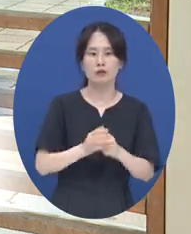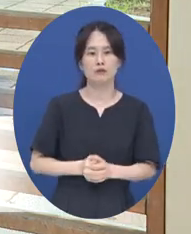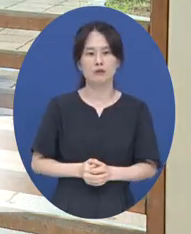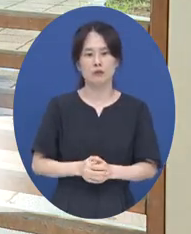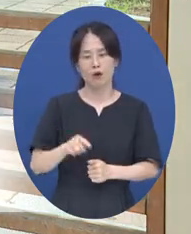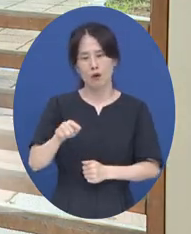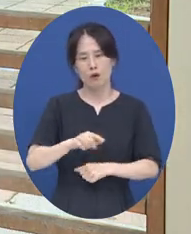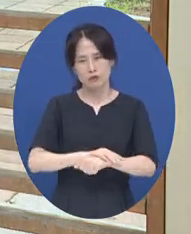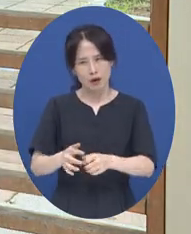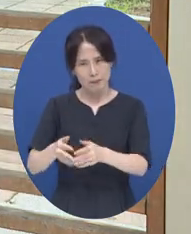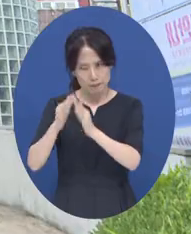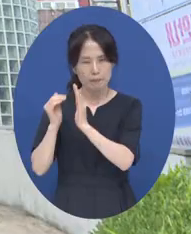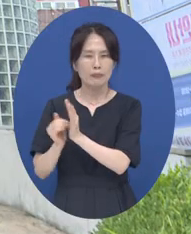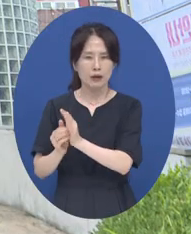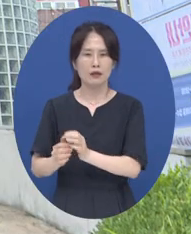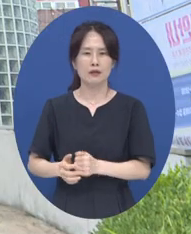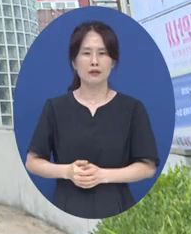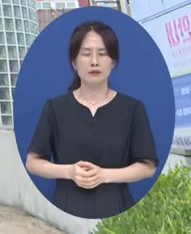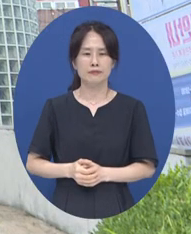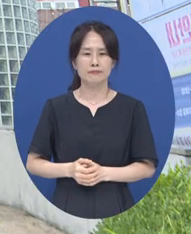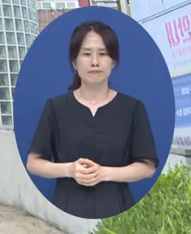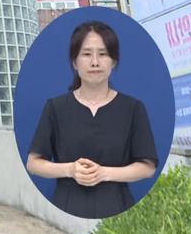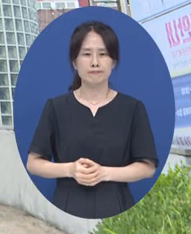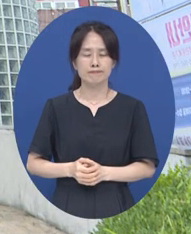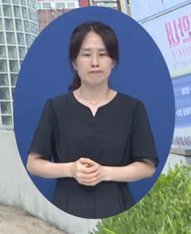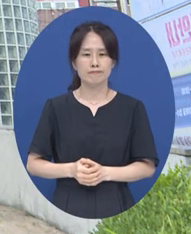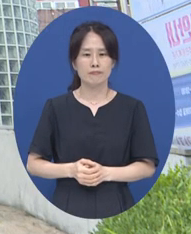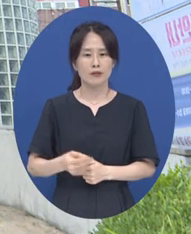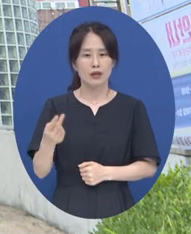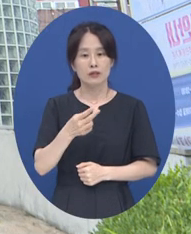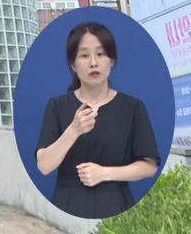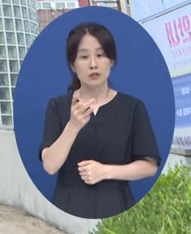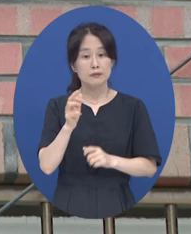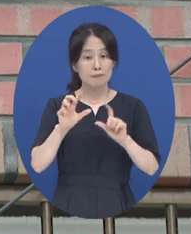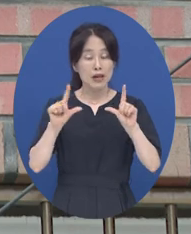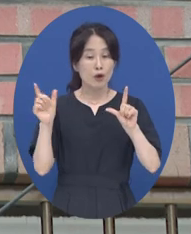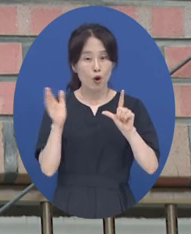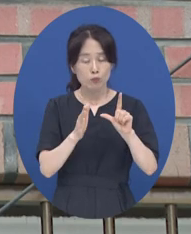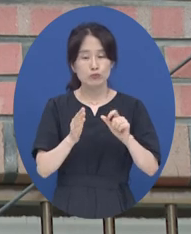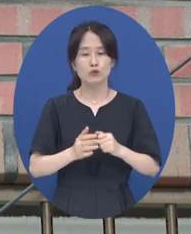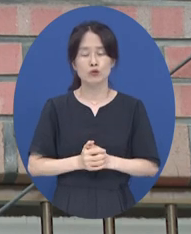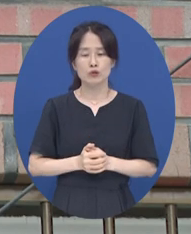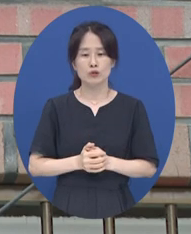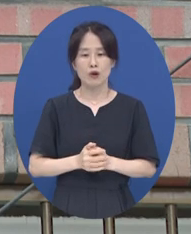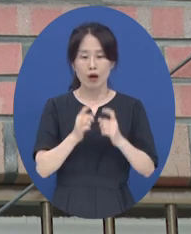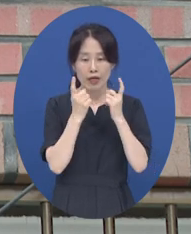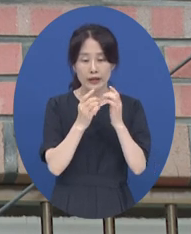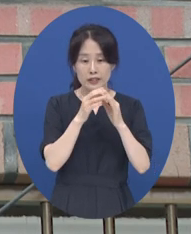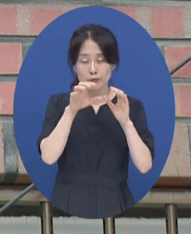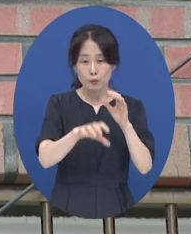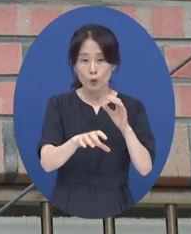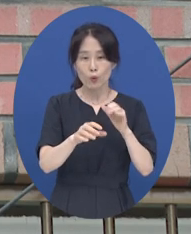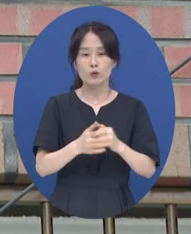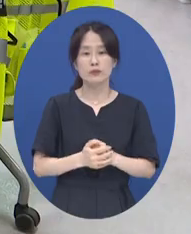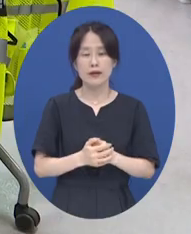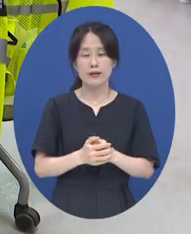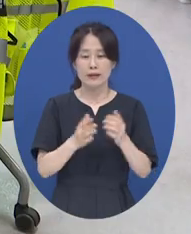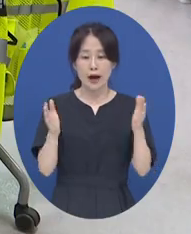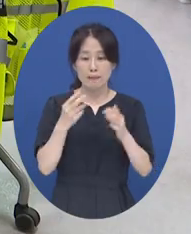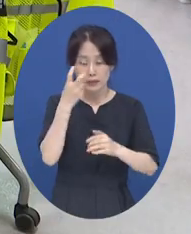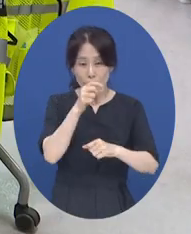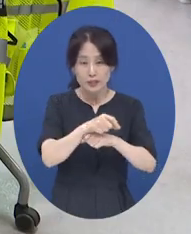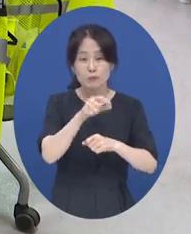하여튼 잘생겼어, 잘생겼어. 경기도는 지난 2018년부터 일부 구도심의 아파트 관리사무소